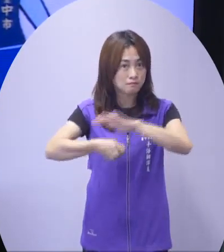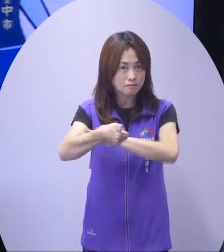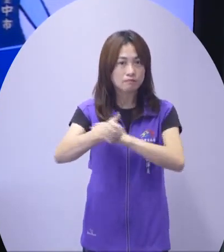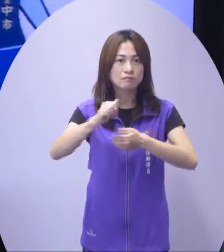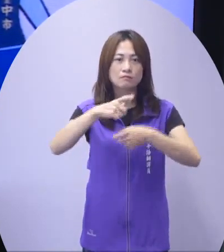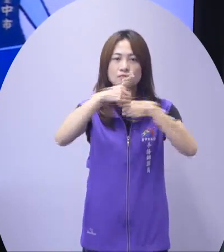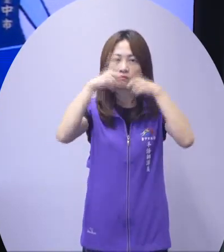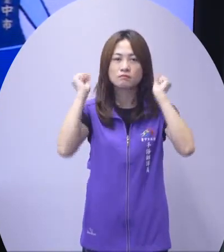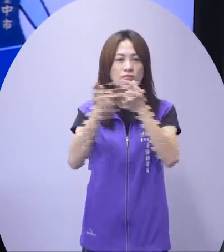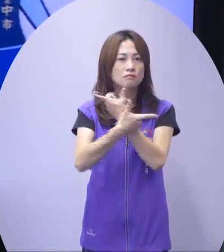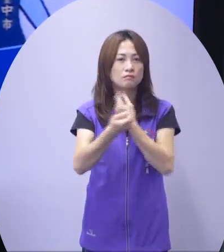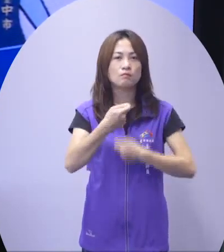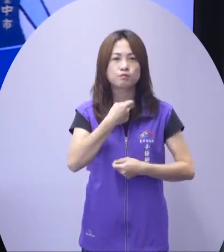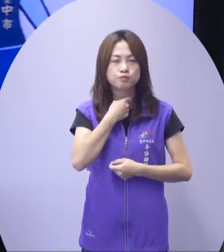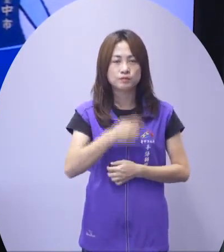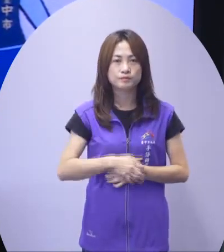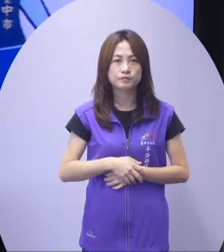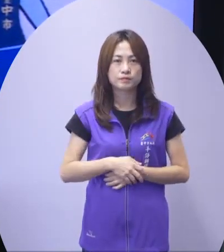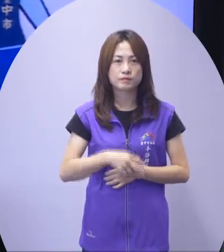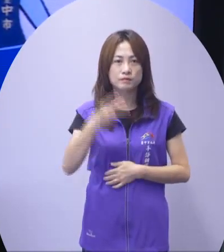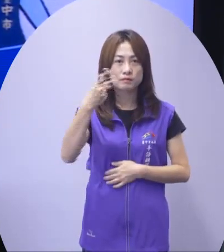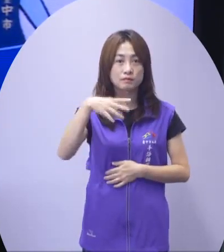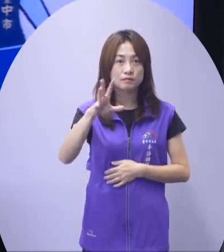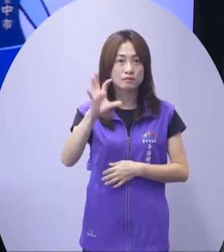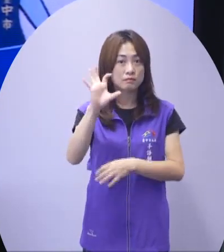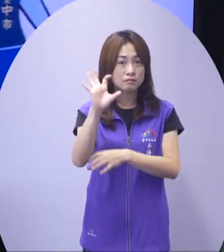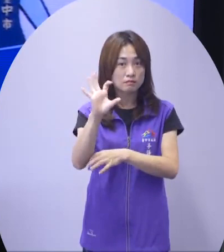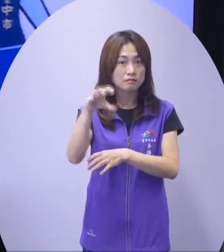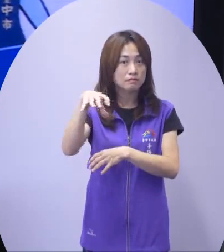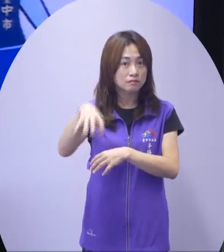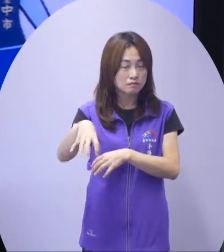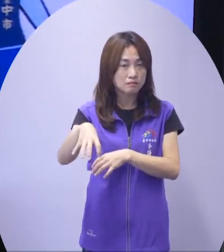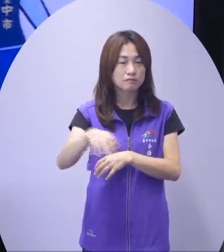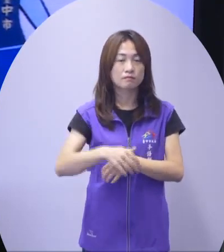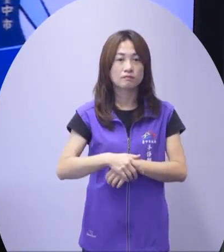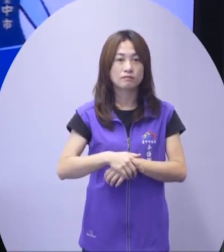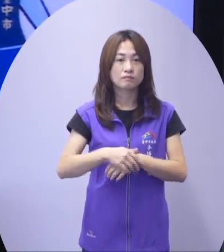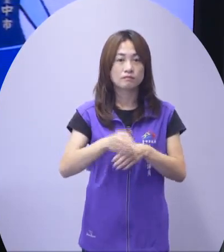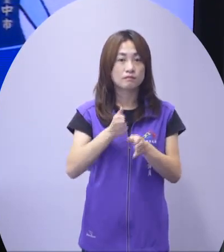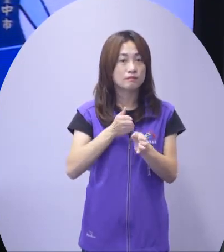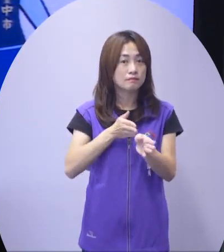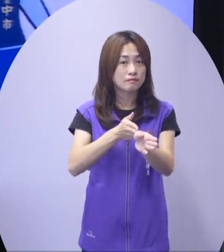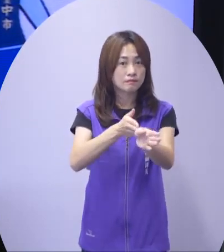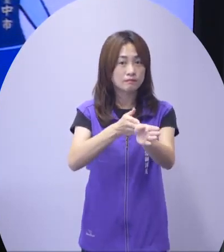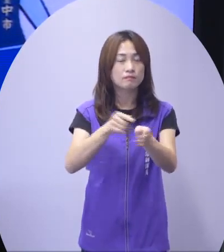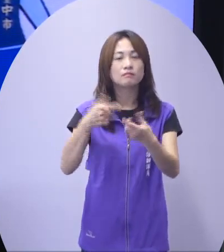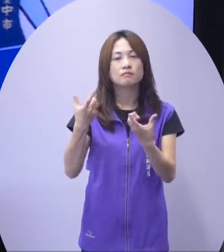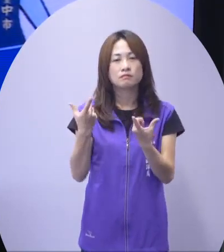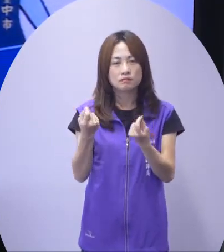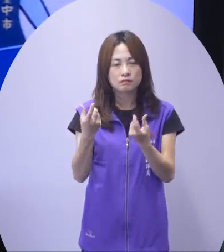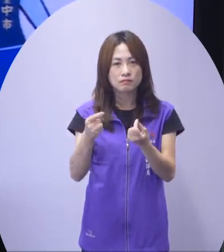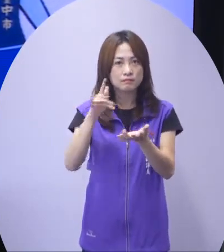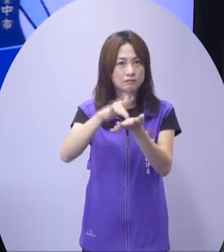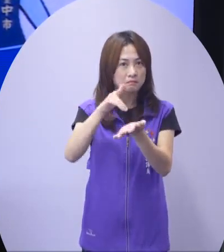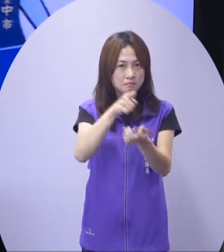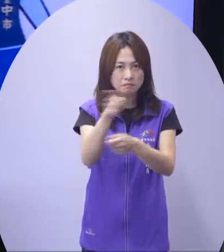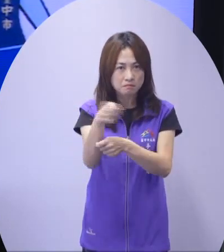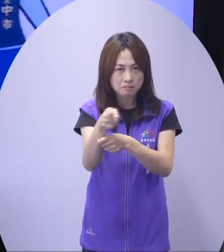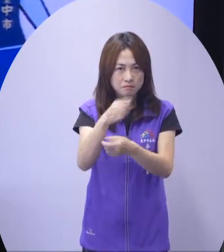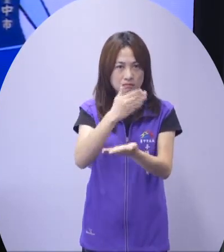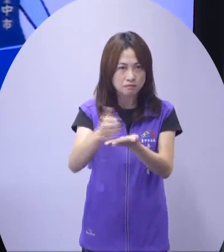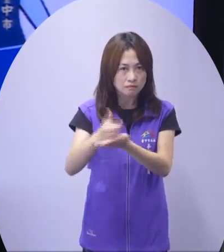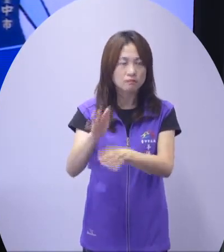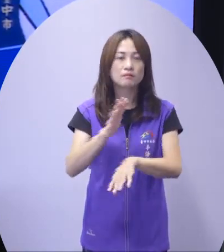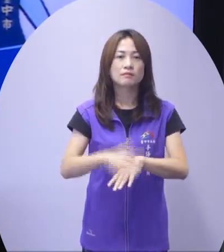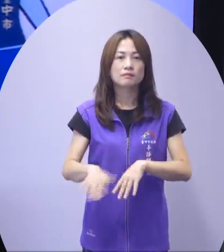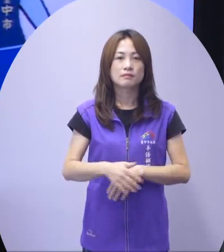戴口罩。另外，流动厕所跟接驳车将比照台湾灯会的模式进行消毒作业。哦，啊，流动厕所